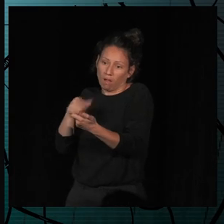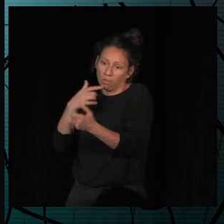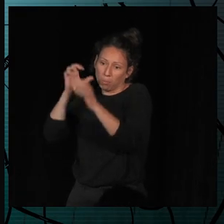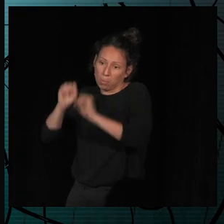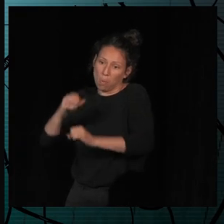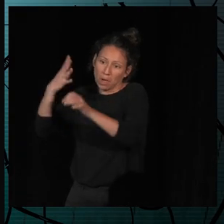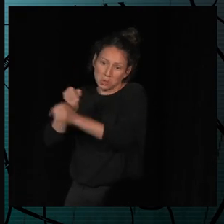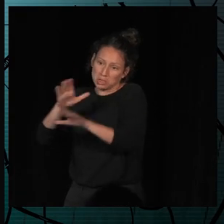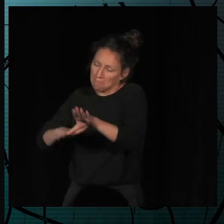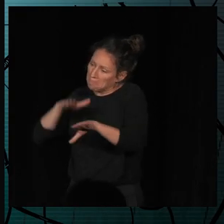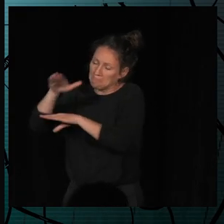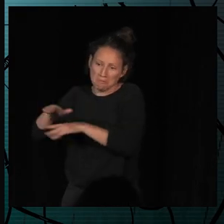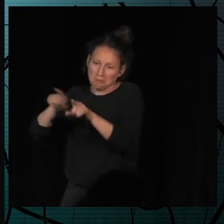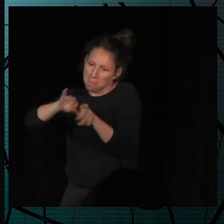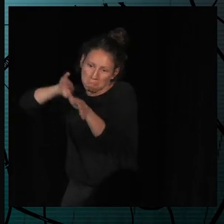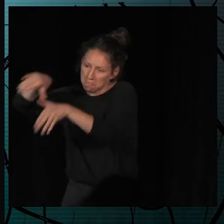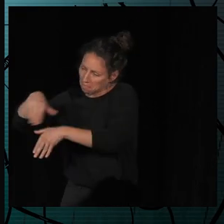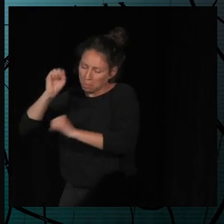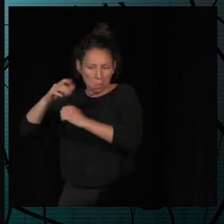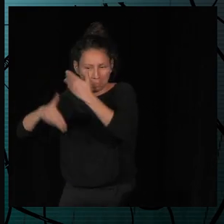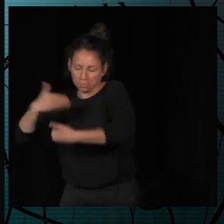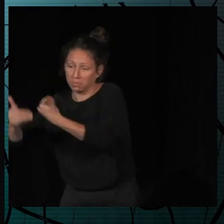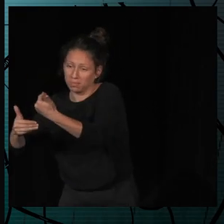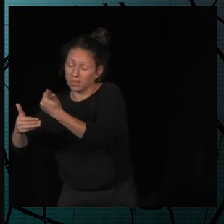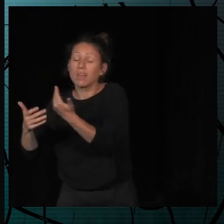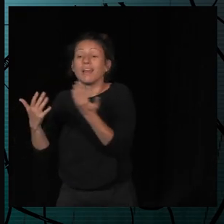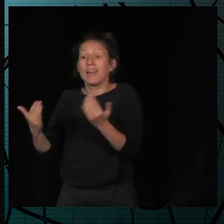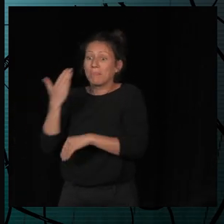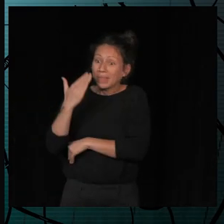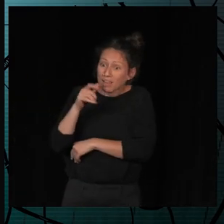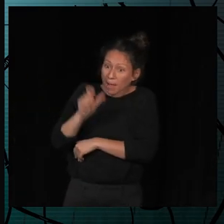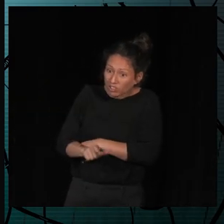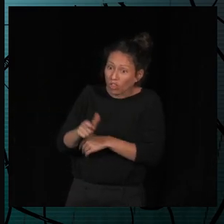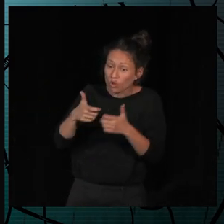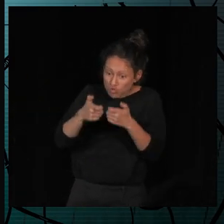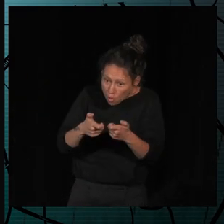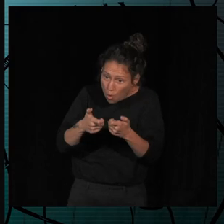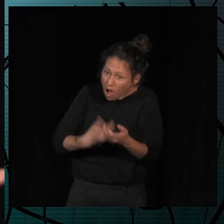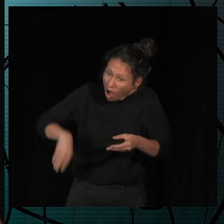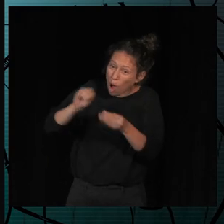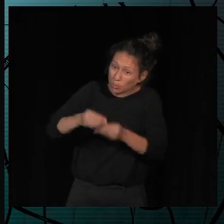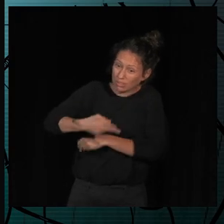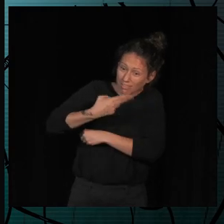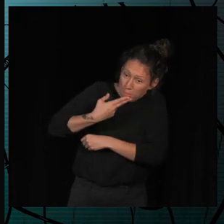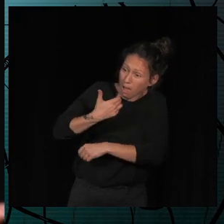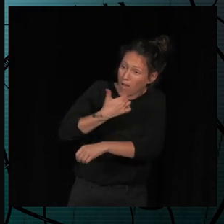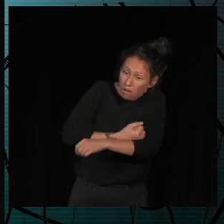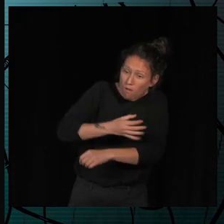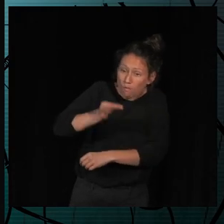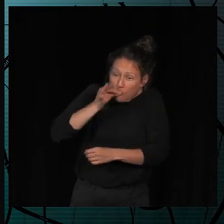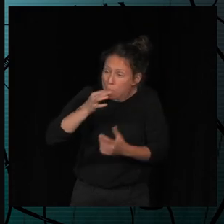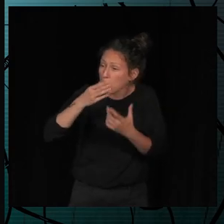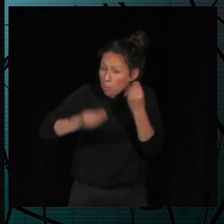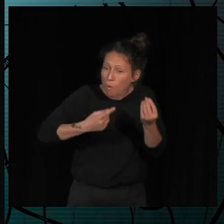sortir si en revanche c'est un consommateur de substance toxique ça sera beaucoup plus compliqué et c'est un trouble neurologique trouble mental associé